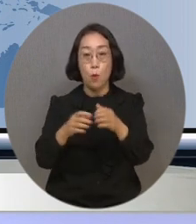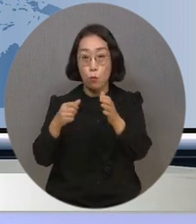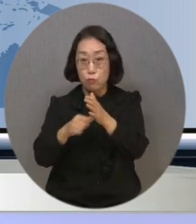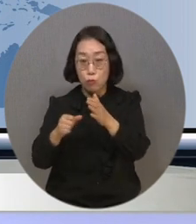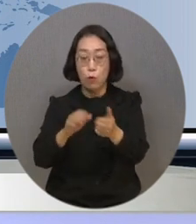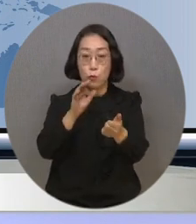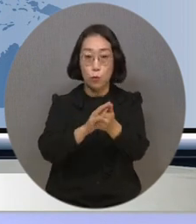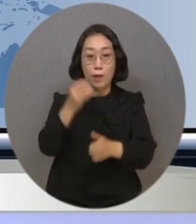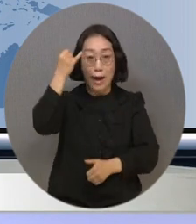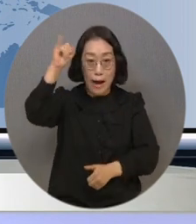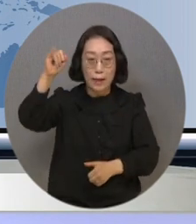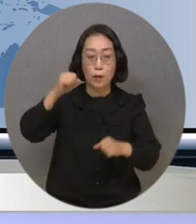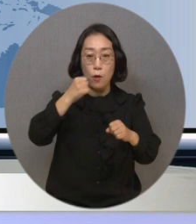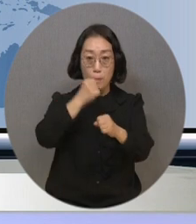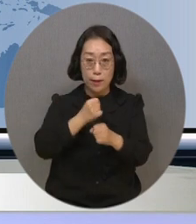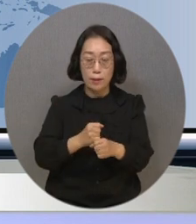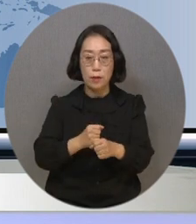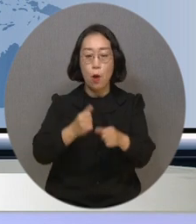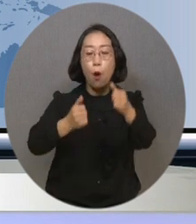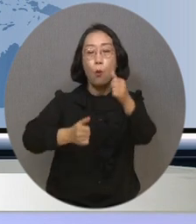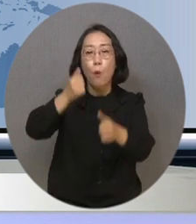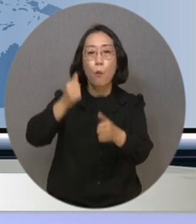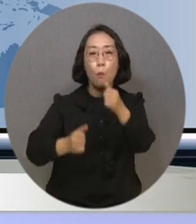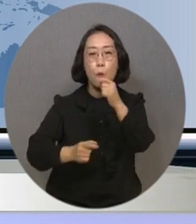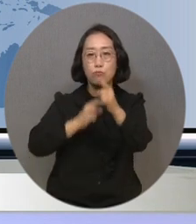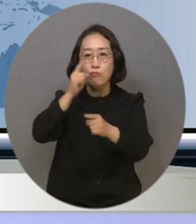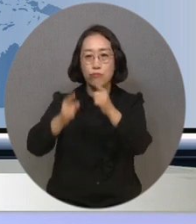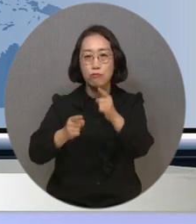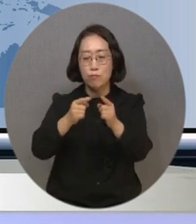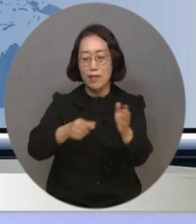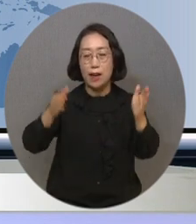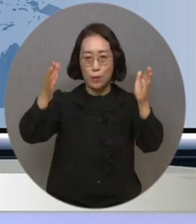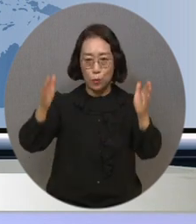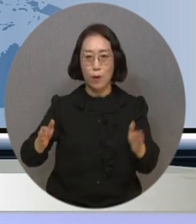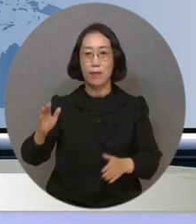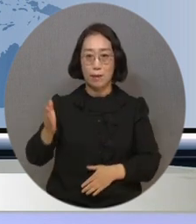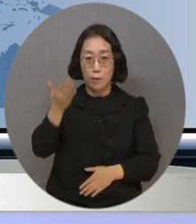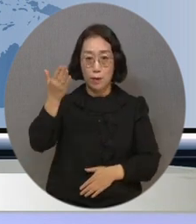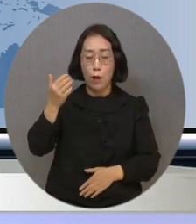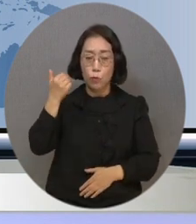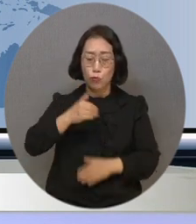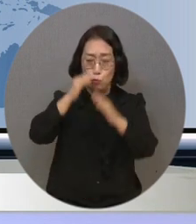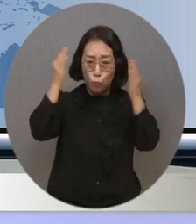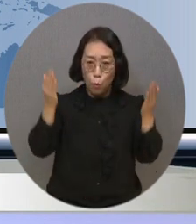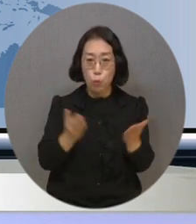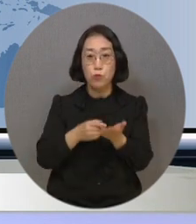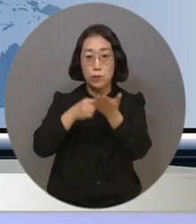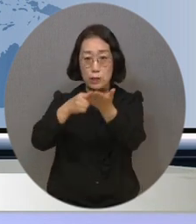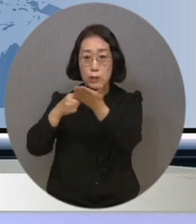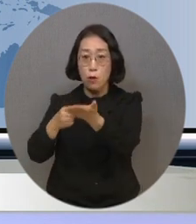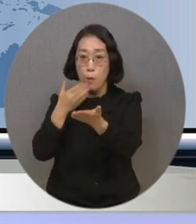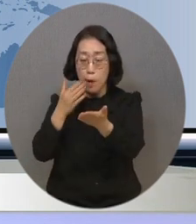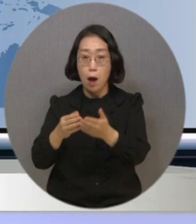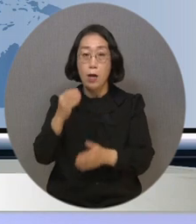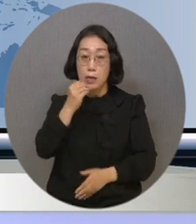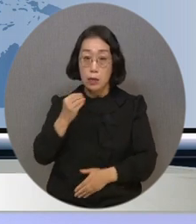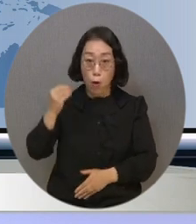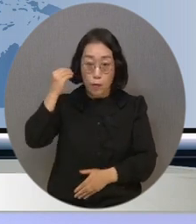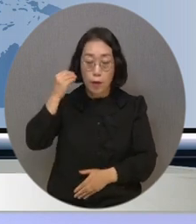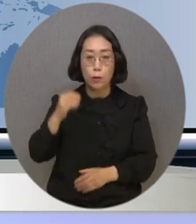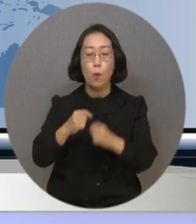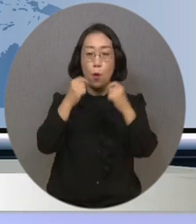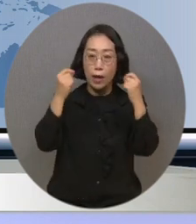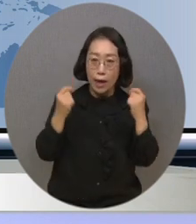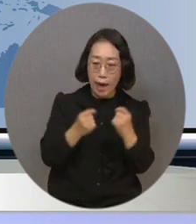엽니다 이번 공모전은 국민 누구나 참여할 수 있고 보조기기 열린 플랫폼 누리집을 통해 온라인으로